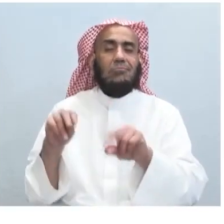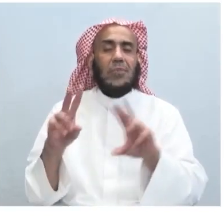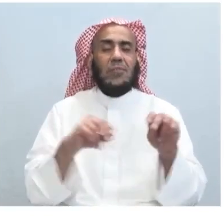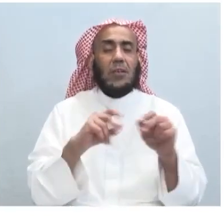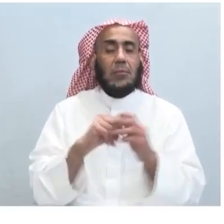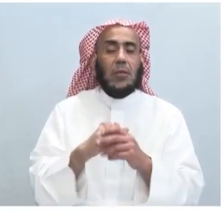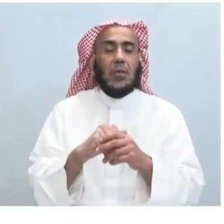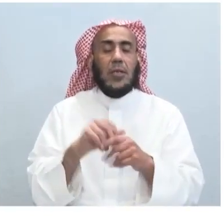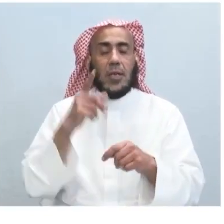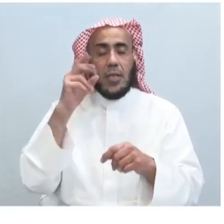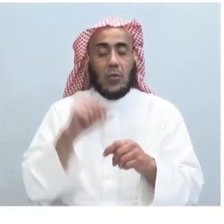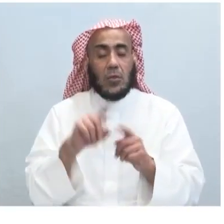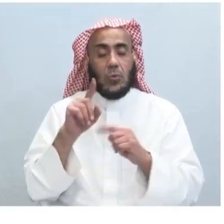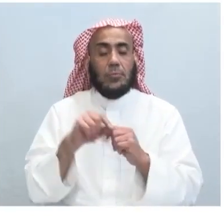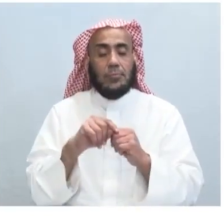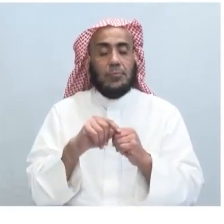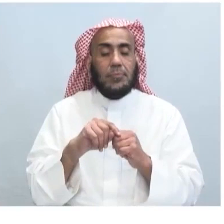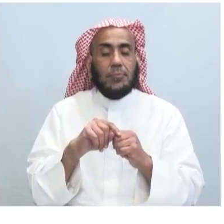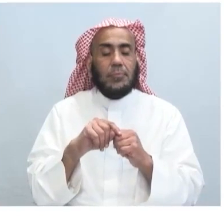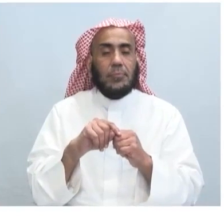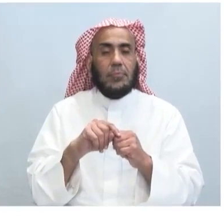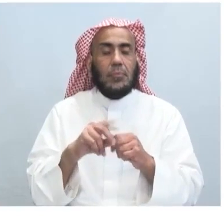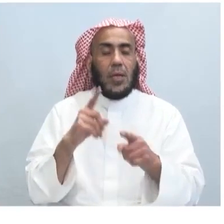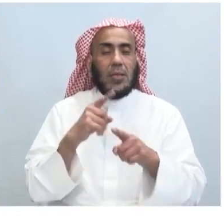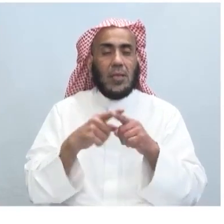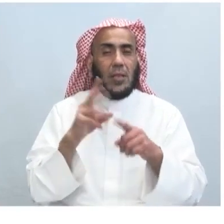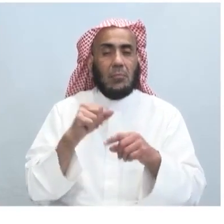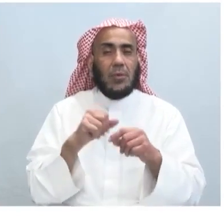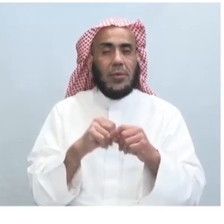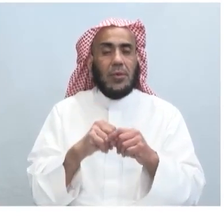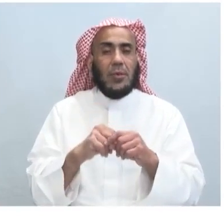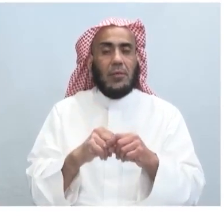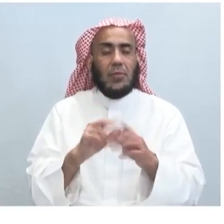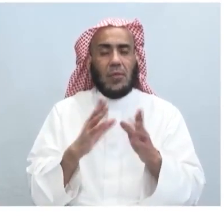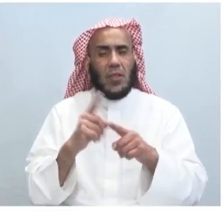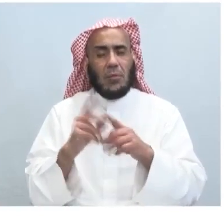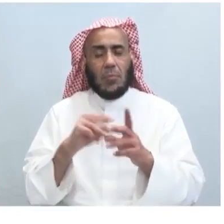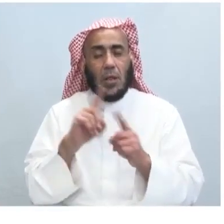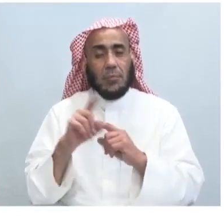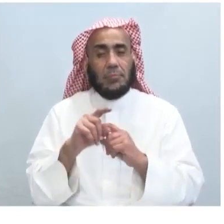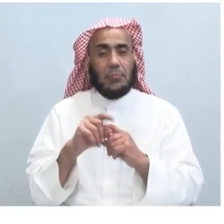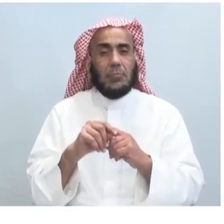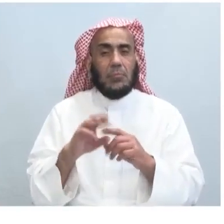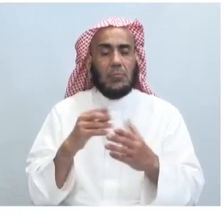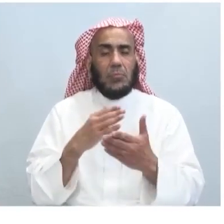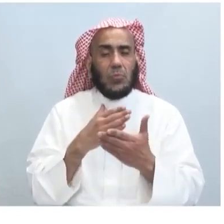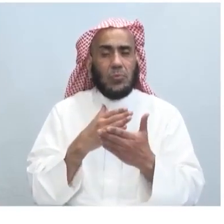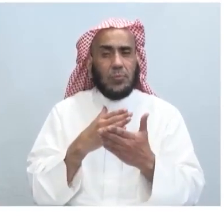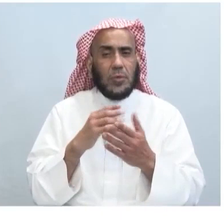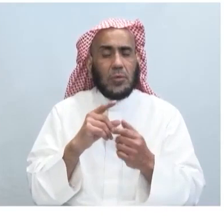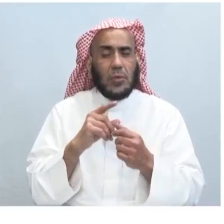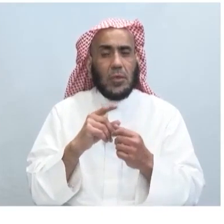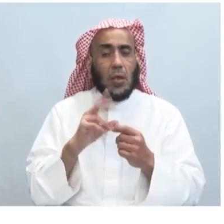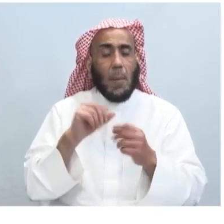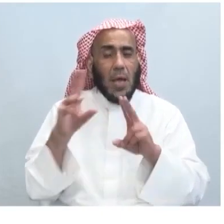القيمه اذا هنا ستكون حاصل ضرب وسطين في طرفين لاحظ انني سب ذلك ساقوم